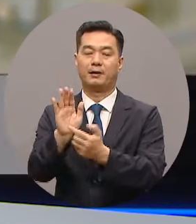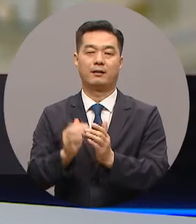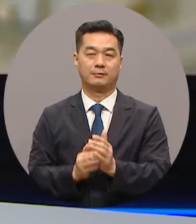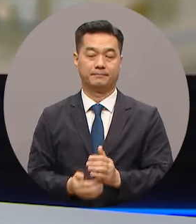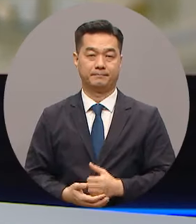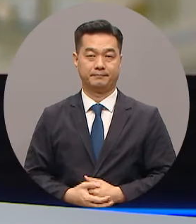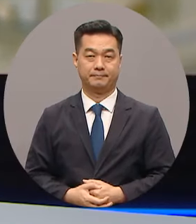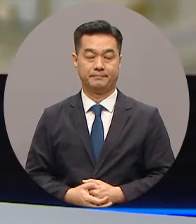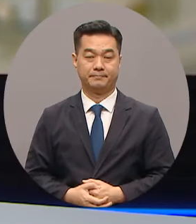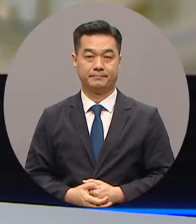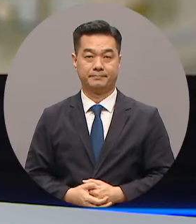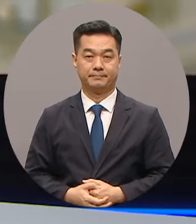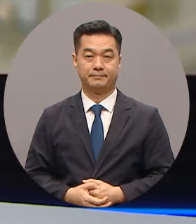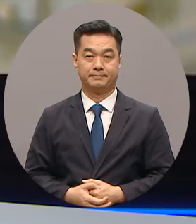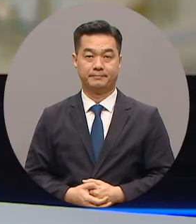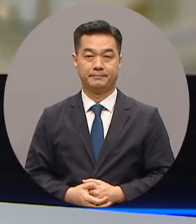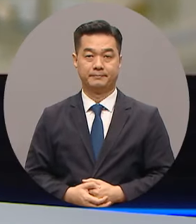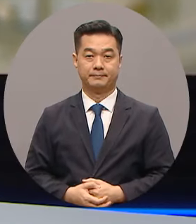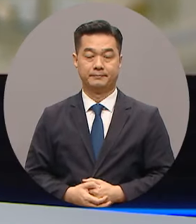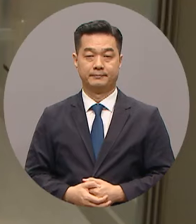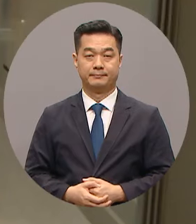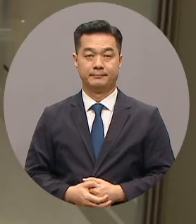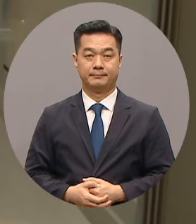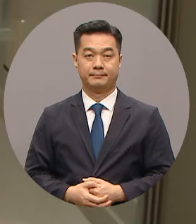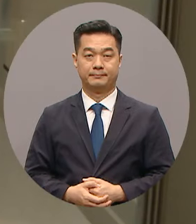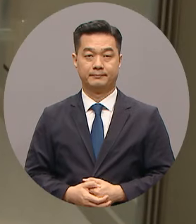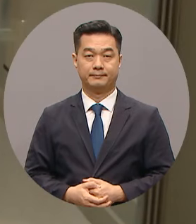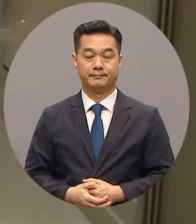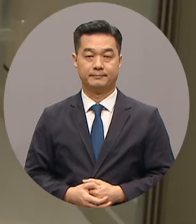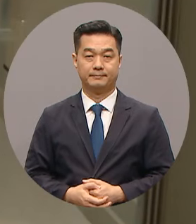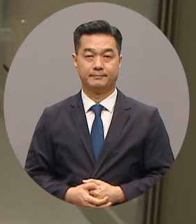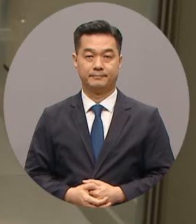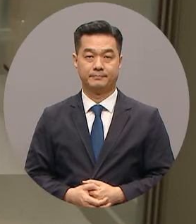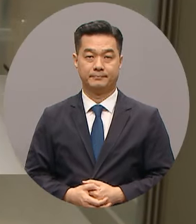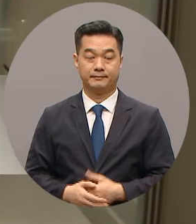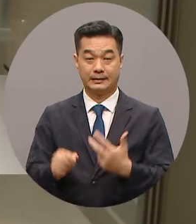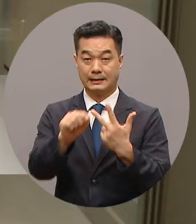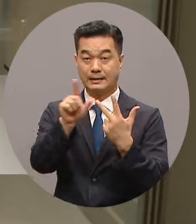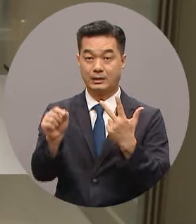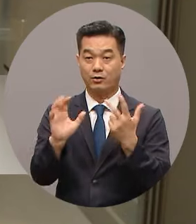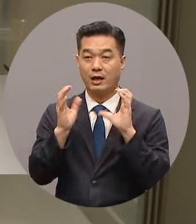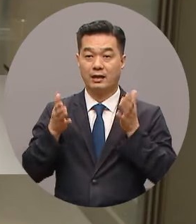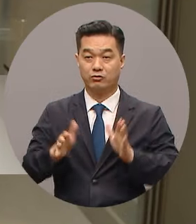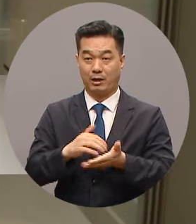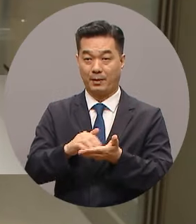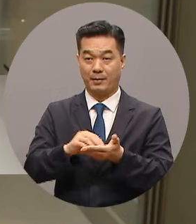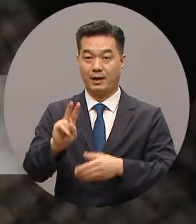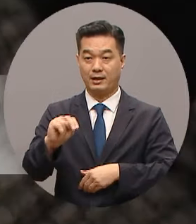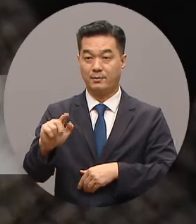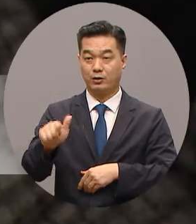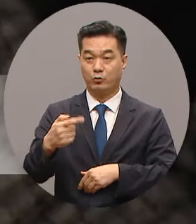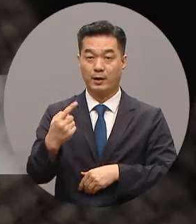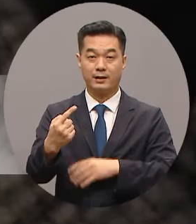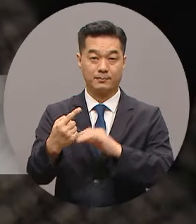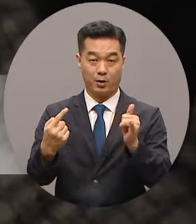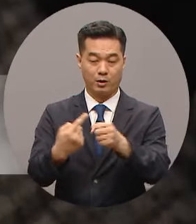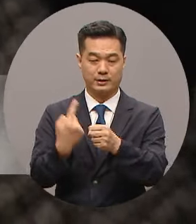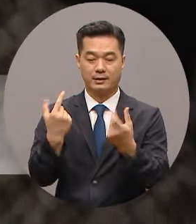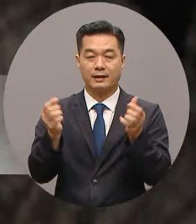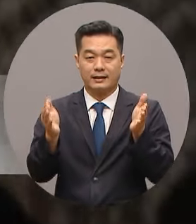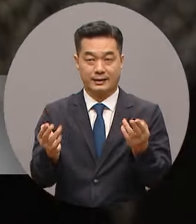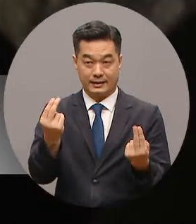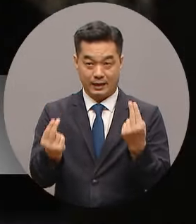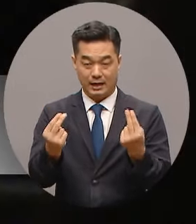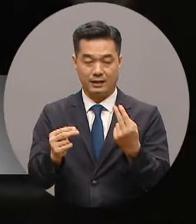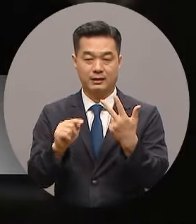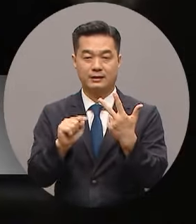장슬기 기자의 보도입니다 지난 7월 출생 화수는 260명으로 지난해 같은 달 대비